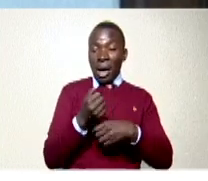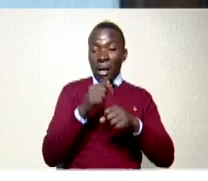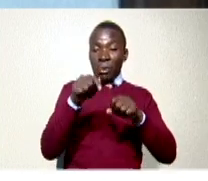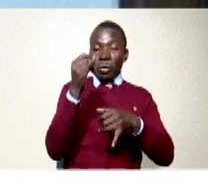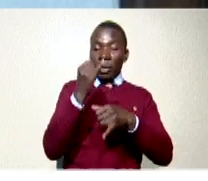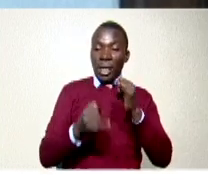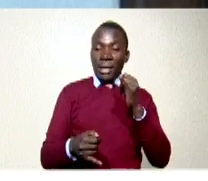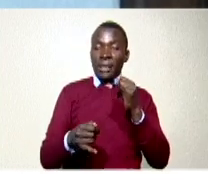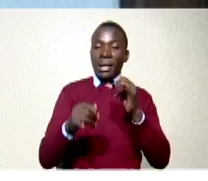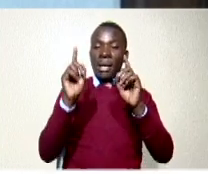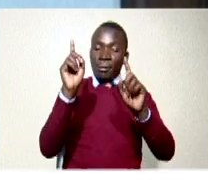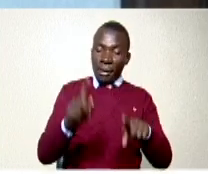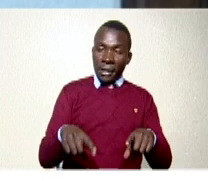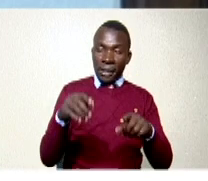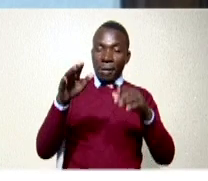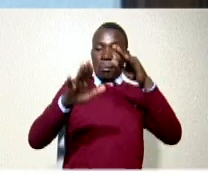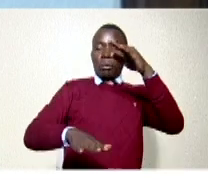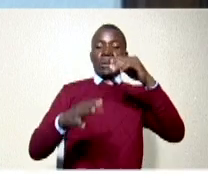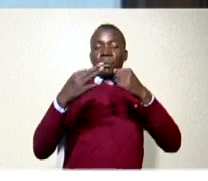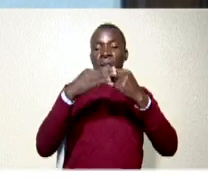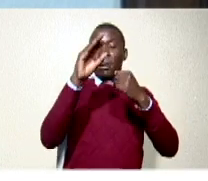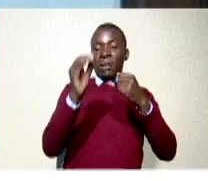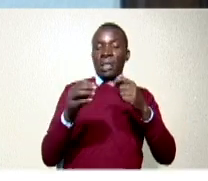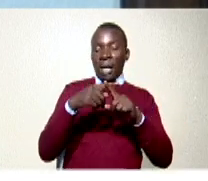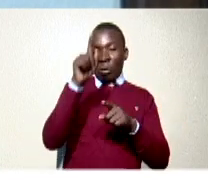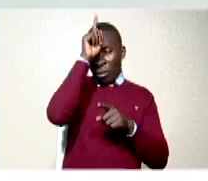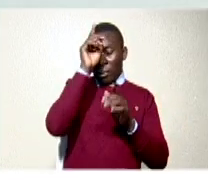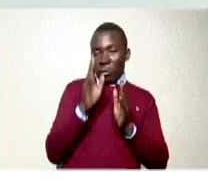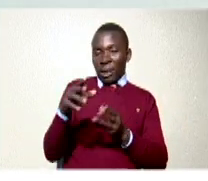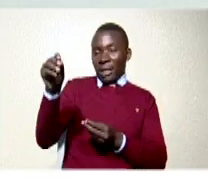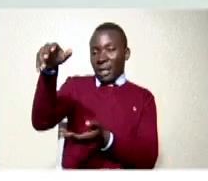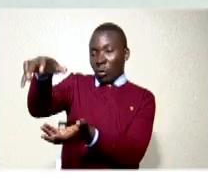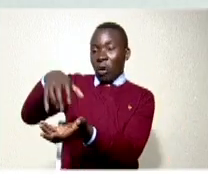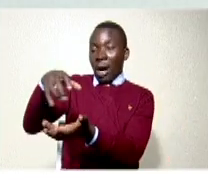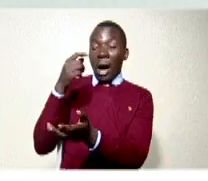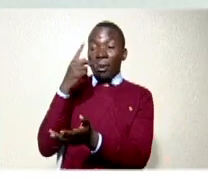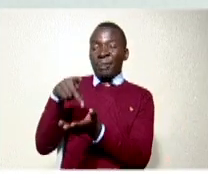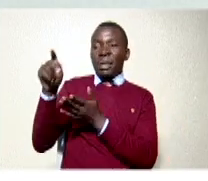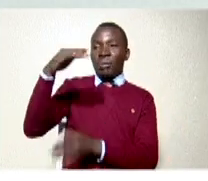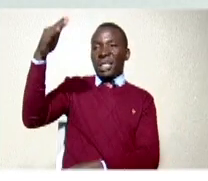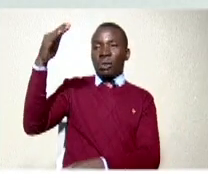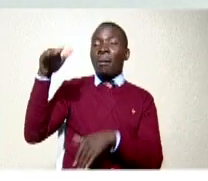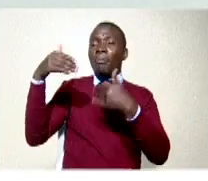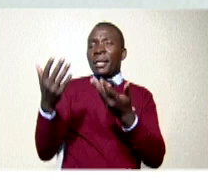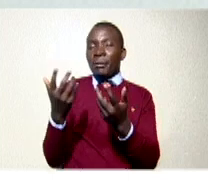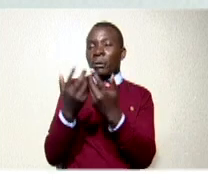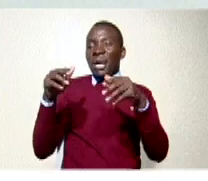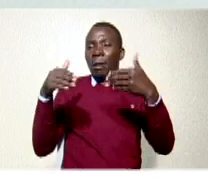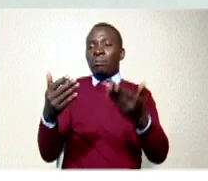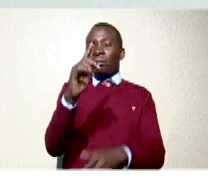bigeze ku munsi w'8% ariko nyamara umuturage agiye guhaha aracyabona ibiciro biri hejuru bihuzwa